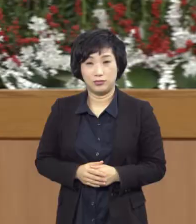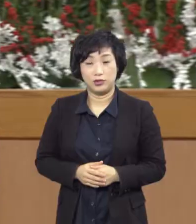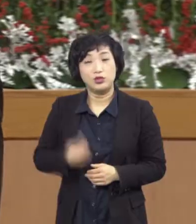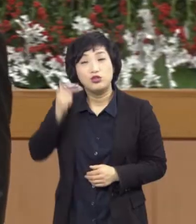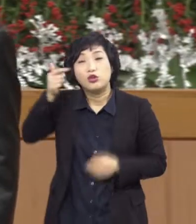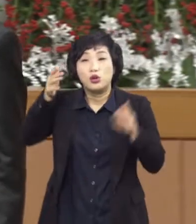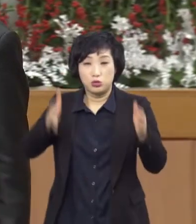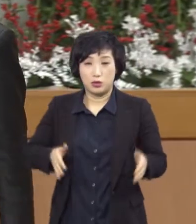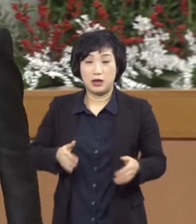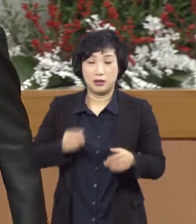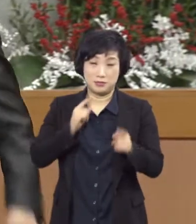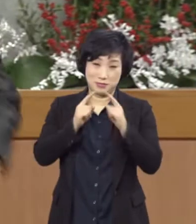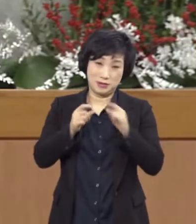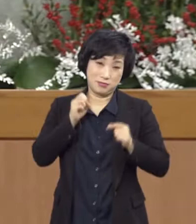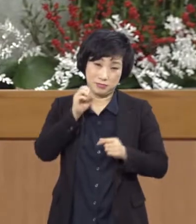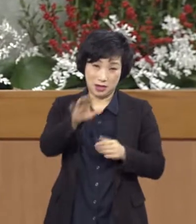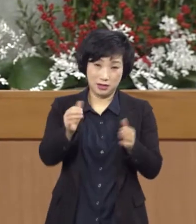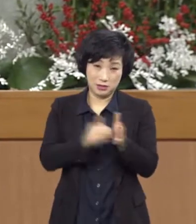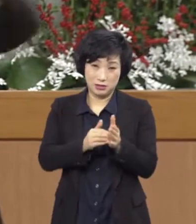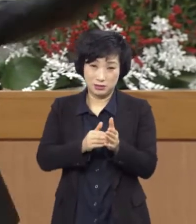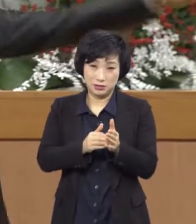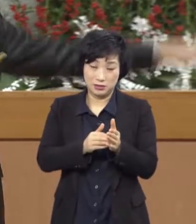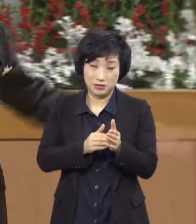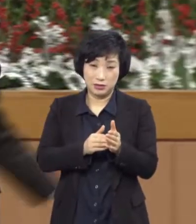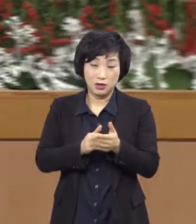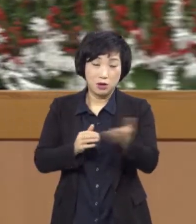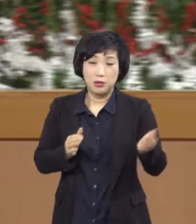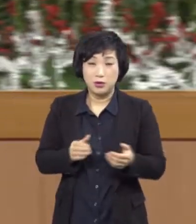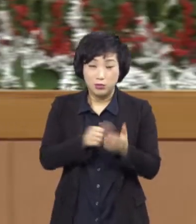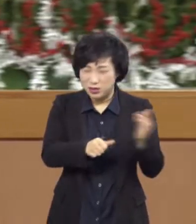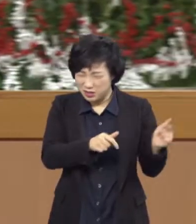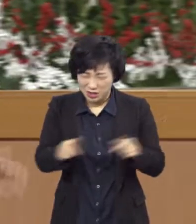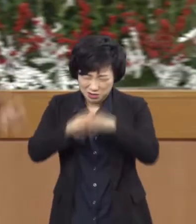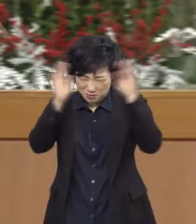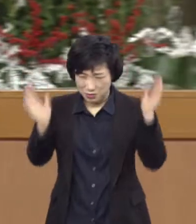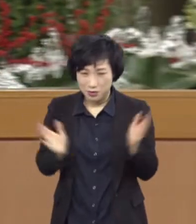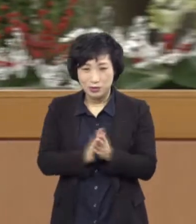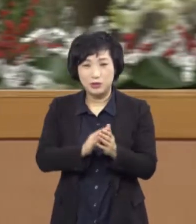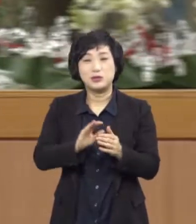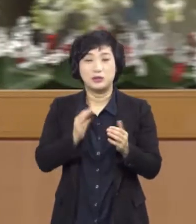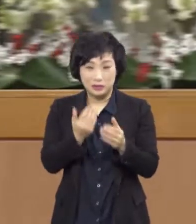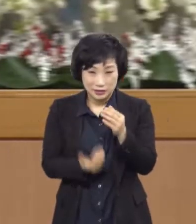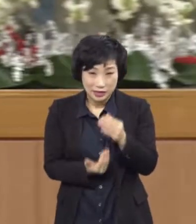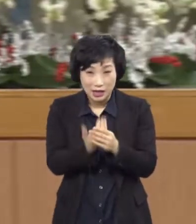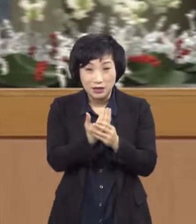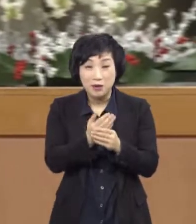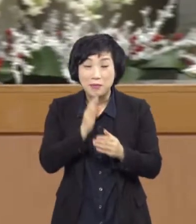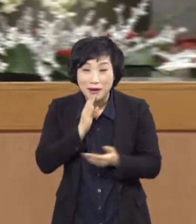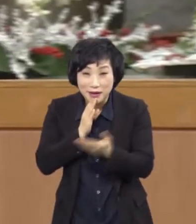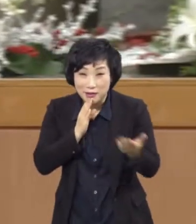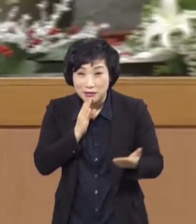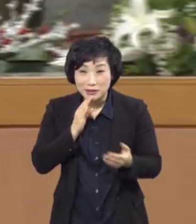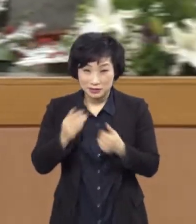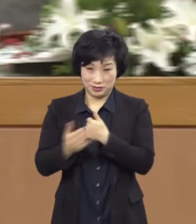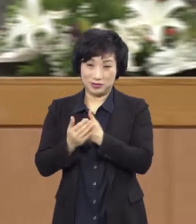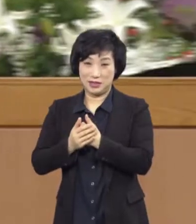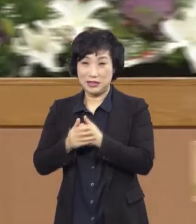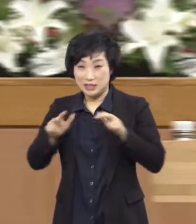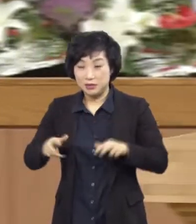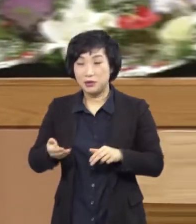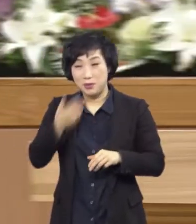엿새 동안 말씀하시니 만물이 다 태어나니 우리가 그것으로 먹고 마시며 지금도 살고